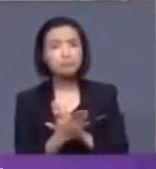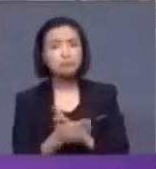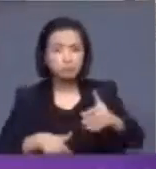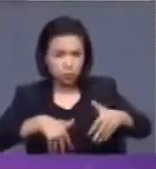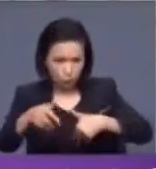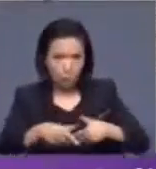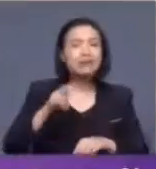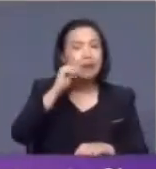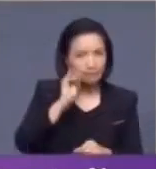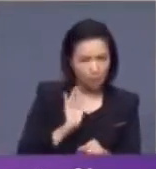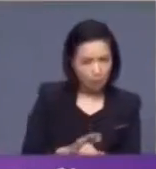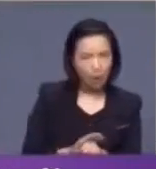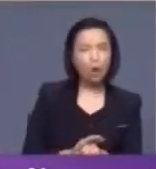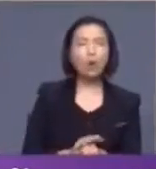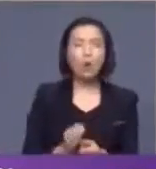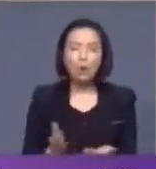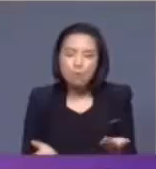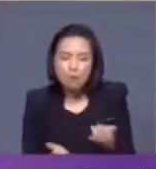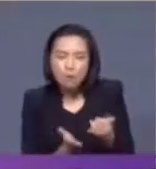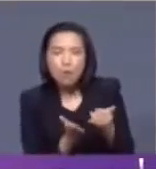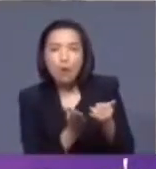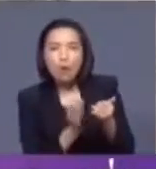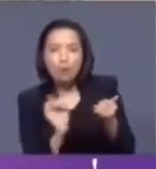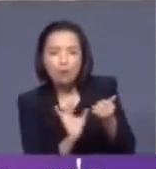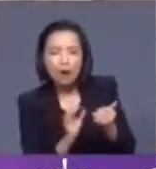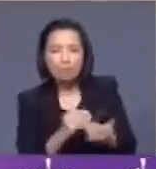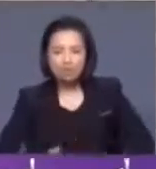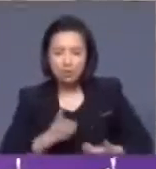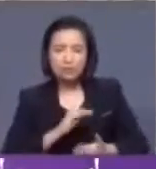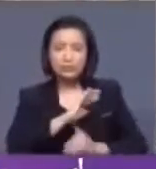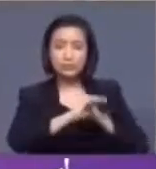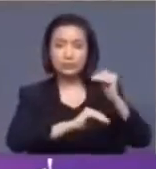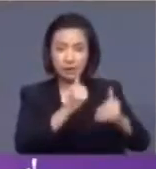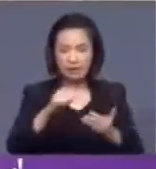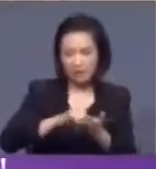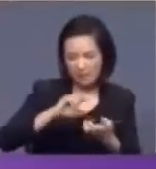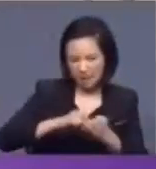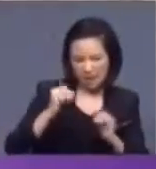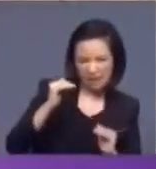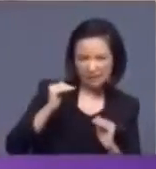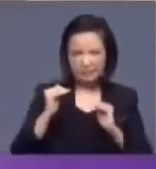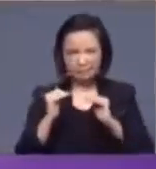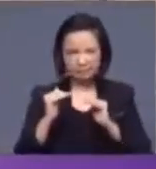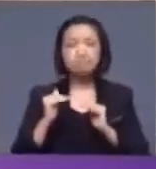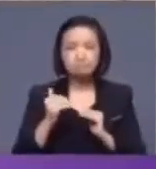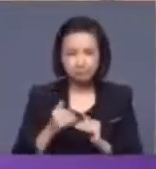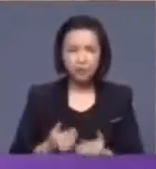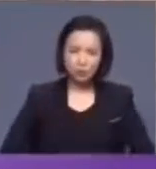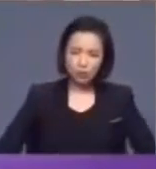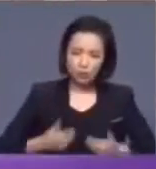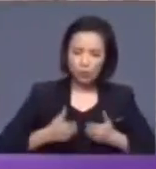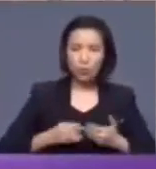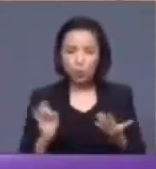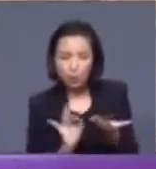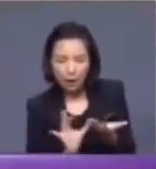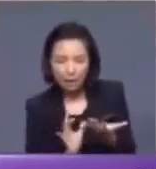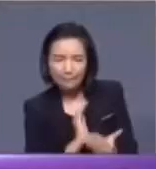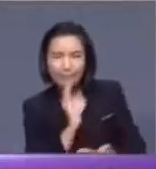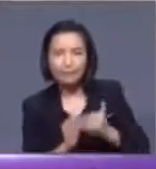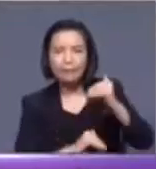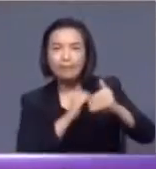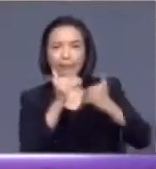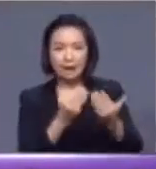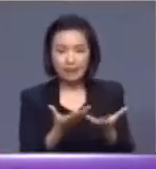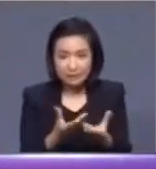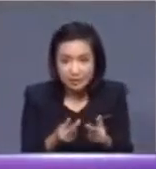สถานีโทรทัศน์รวมการเฉพาะกิจแห่งประเทศไทยเมื่อคืนนี้นะคะท่านพูดถึงแนวทางในการขับเคลื่อนการพัฒนาประเทศตามโครงการไทยนิยม